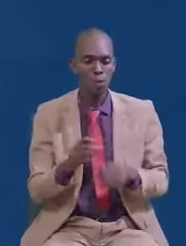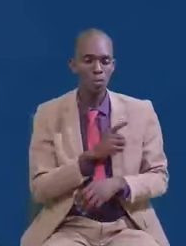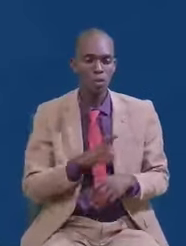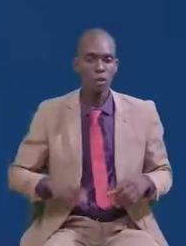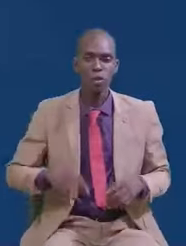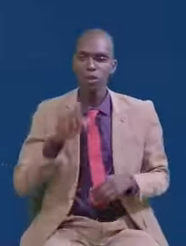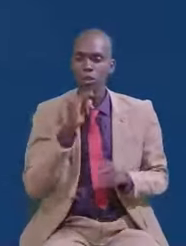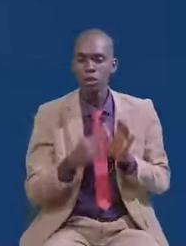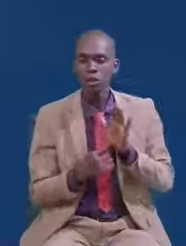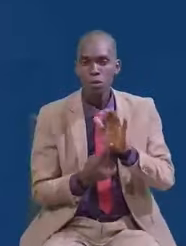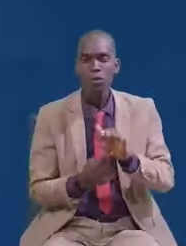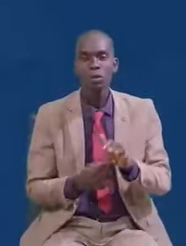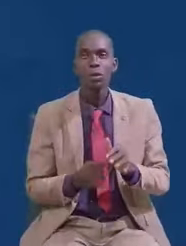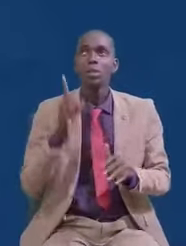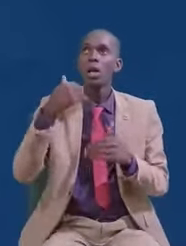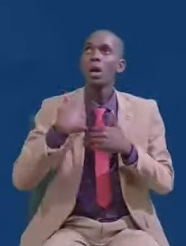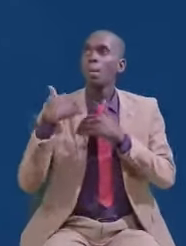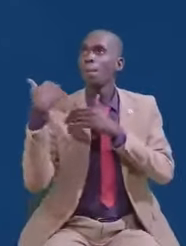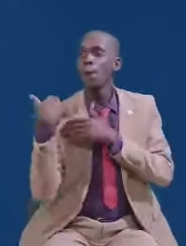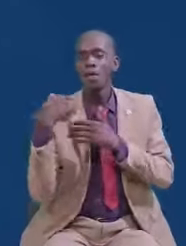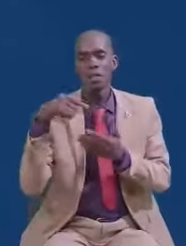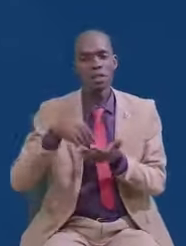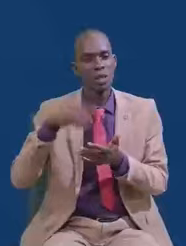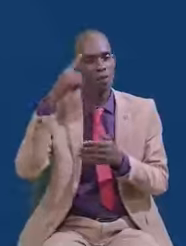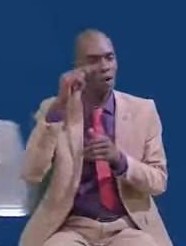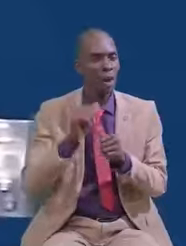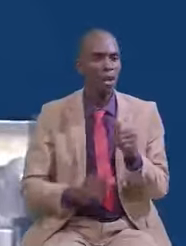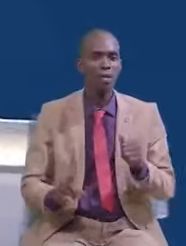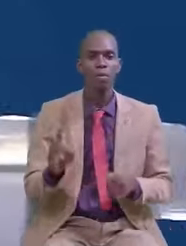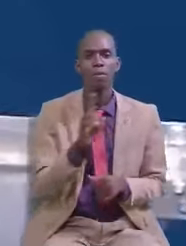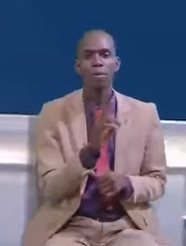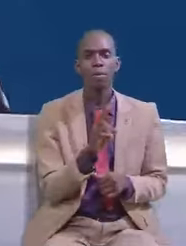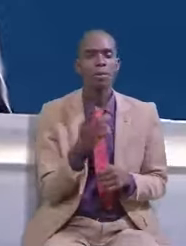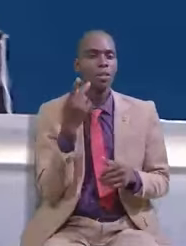Il a porté cela pour tout le monde. Voilà le verset 6.